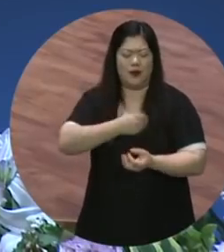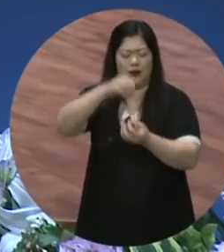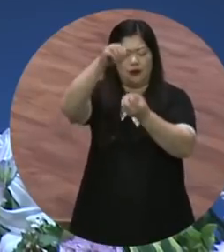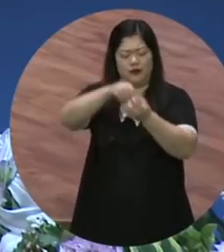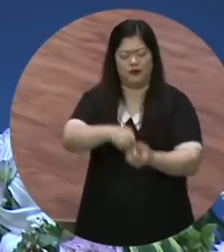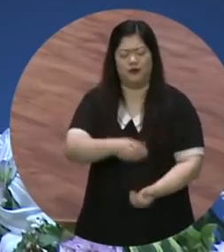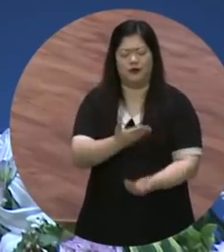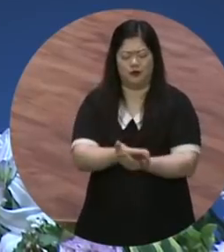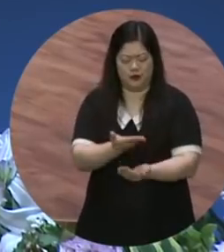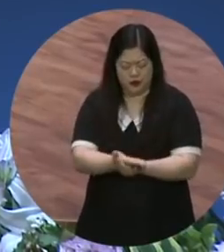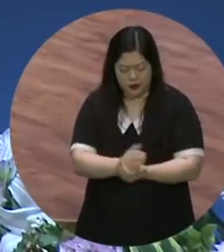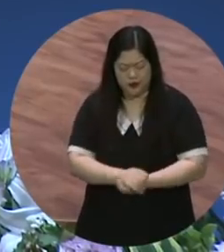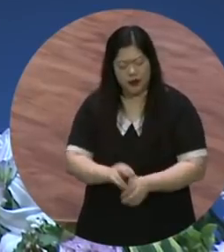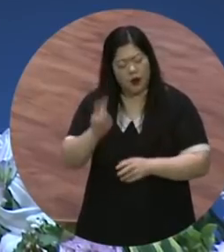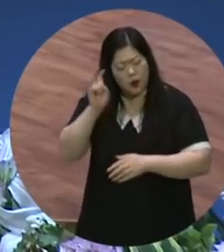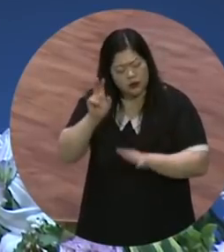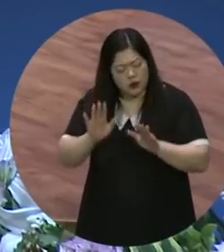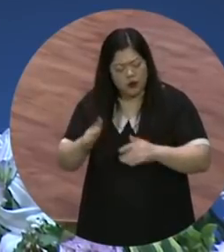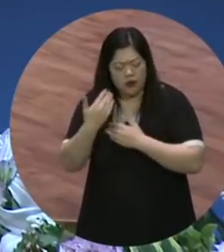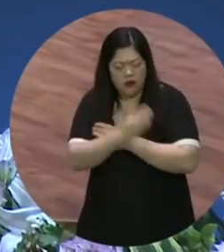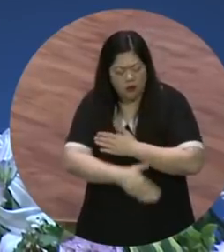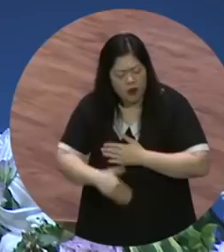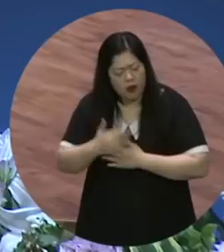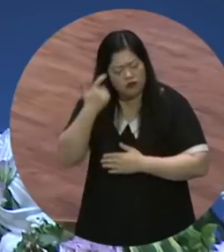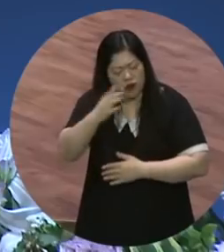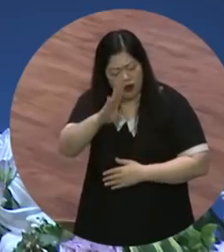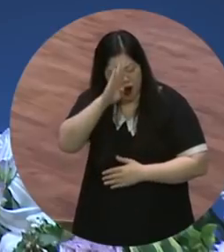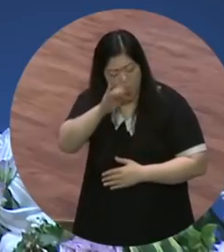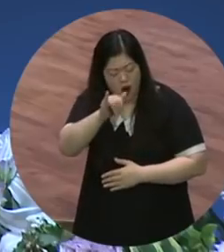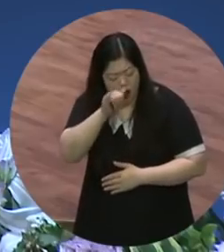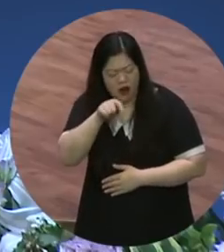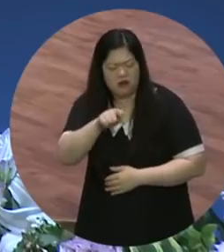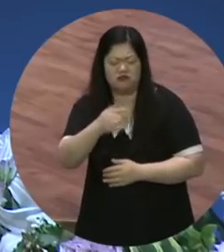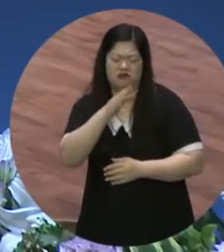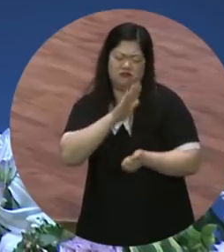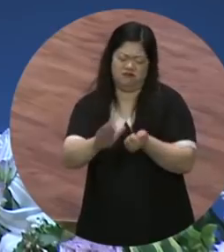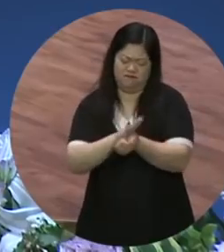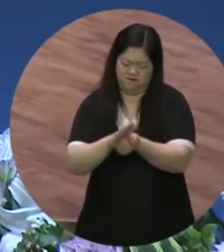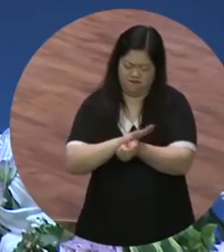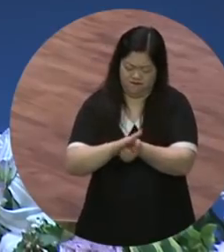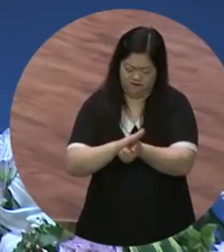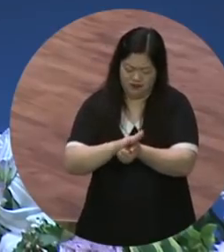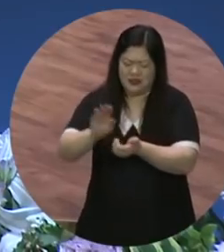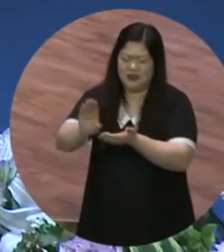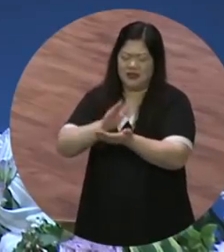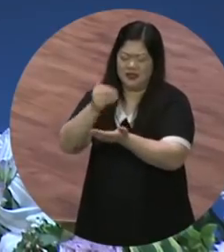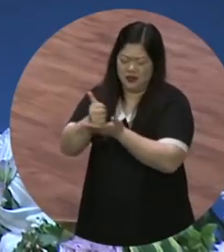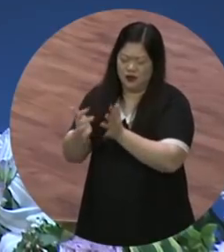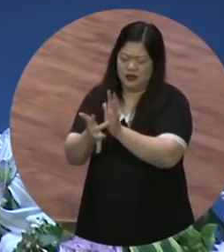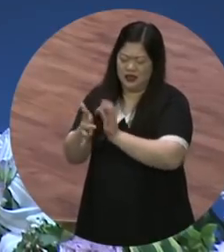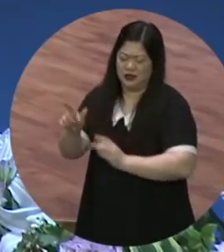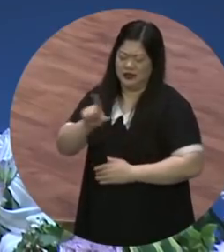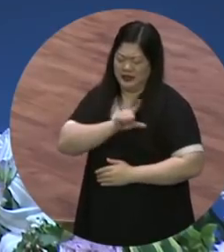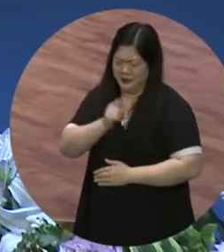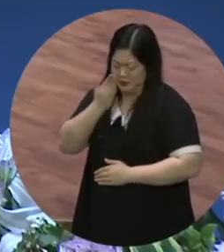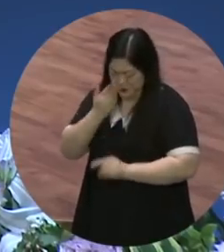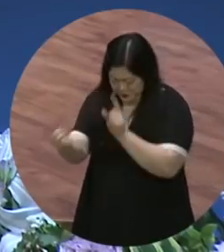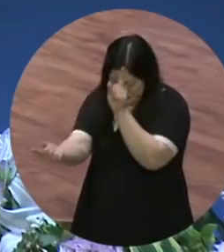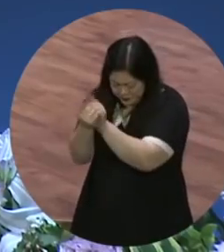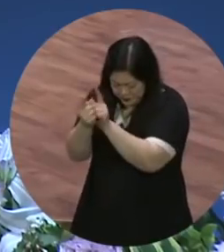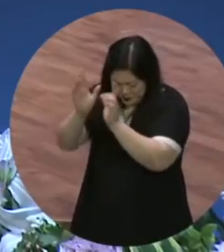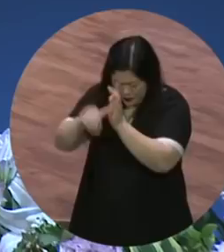육적으로 아픈 분들 있습니까? 오늘 예배를 드리다가 회복되게 하여 주시옵시고 그리스도 예수 이름 앞에 나갈 때 38년 된